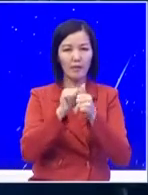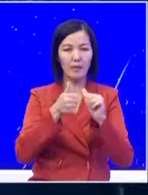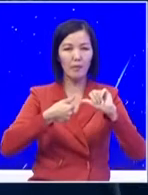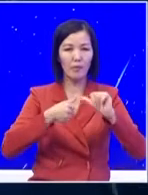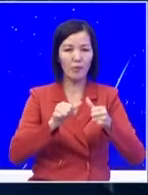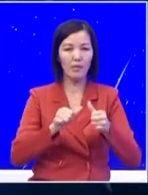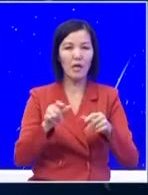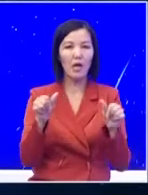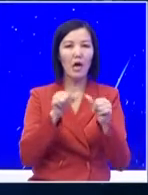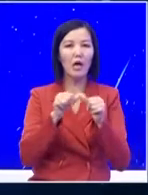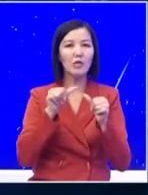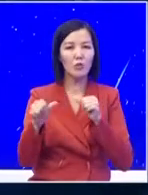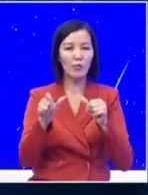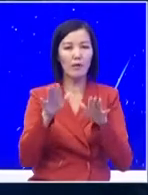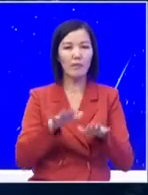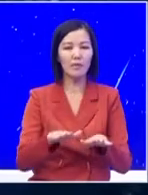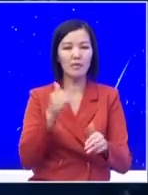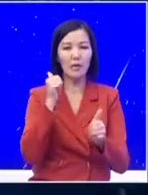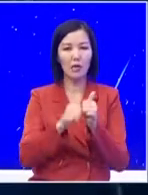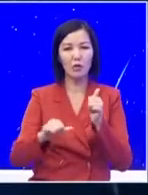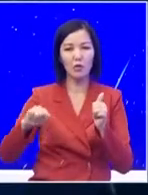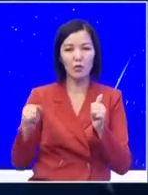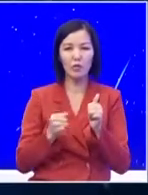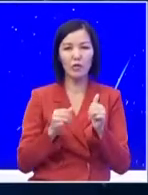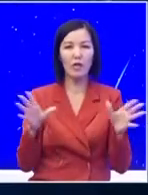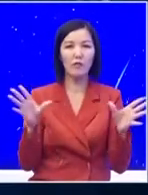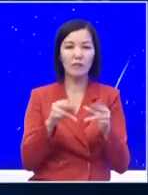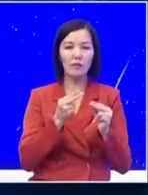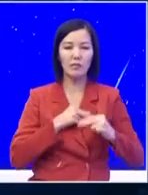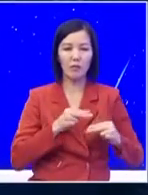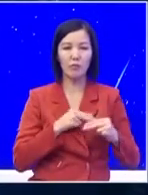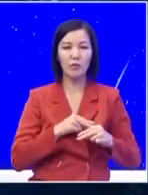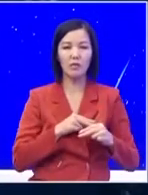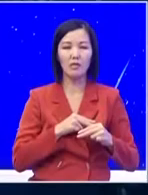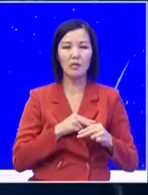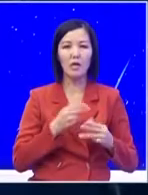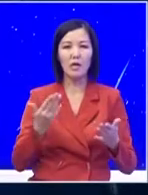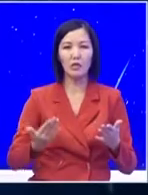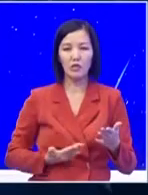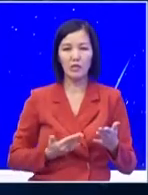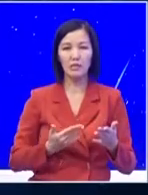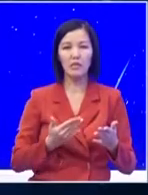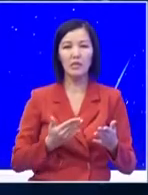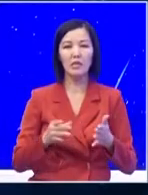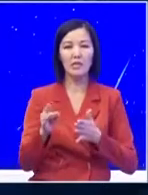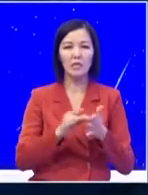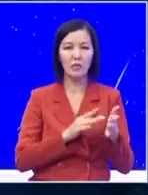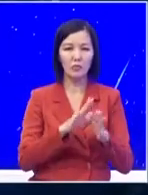меня особое место имел каждый из моих друзей, соратников, коллег, жизнь которых оборвалась так